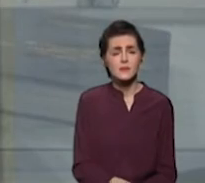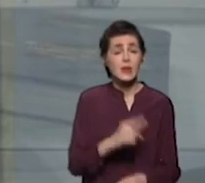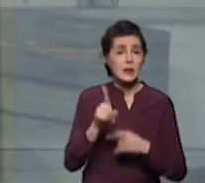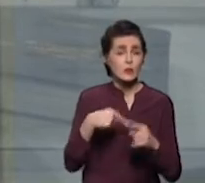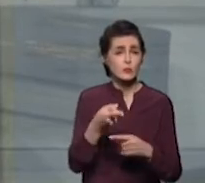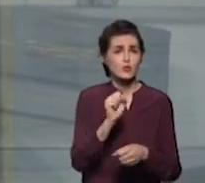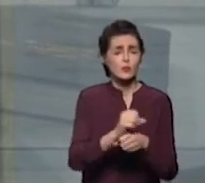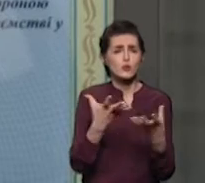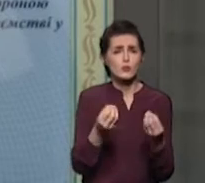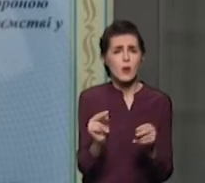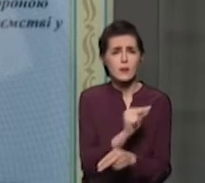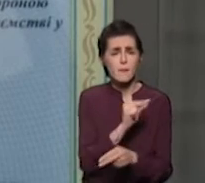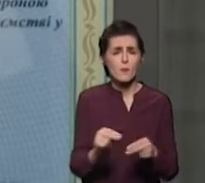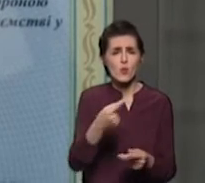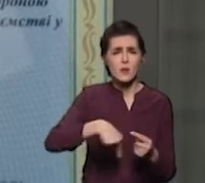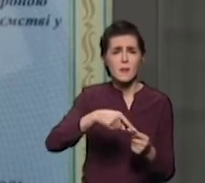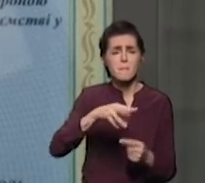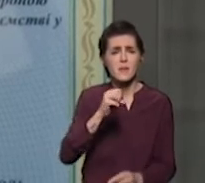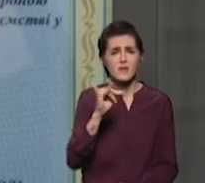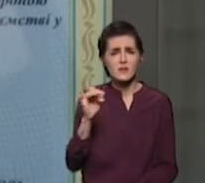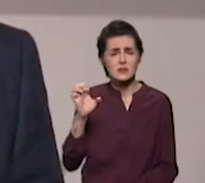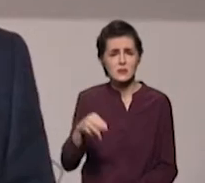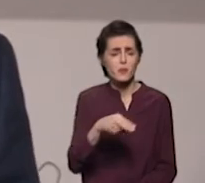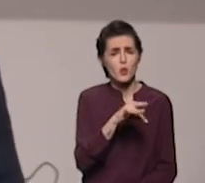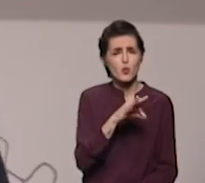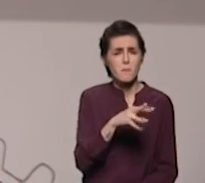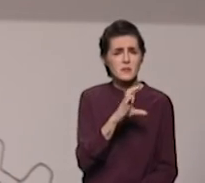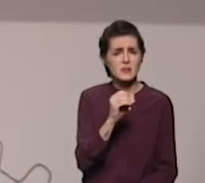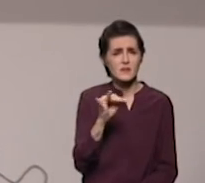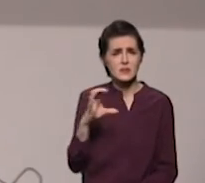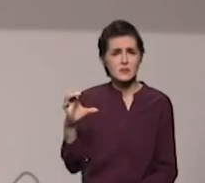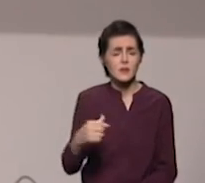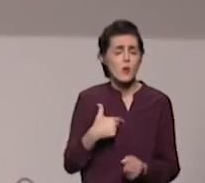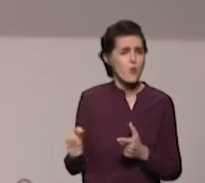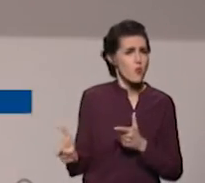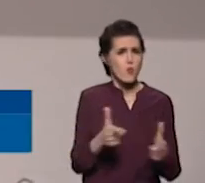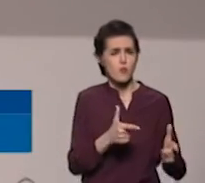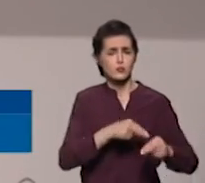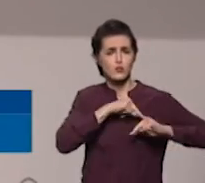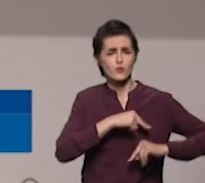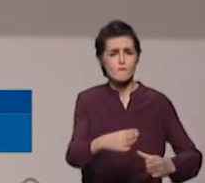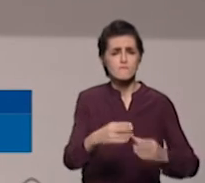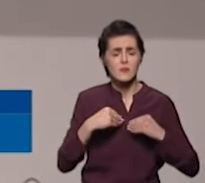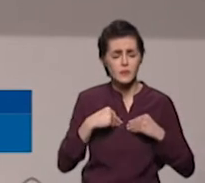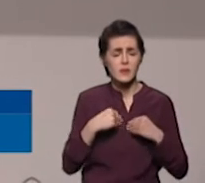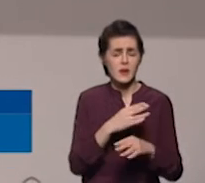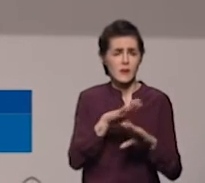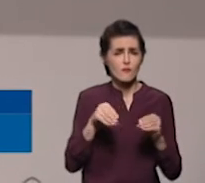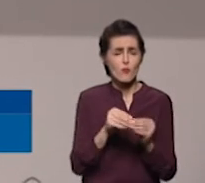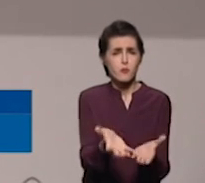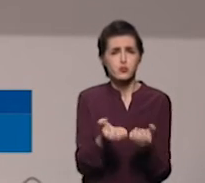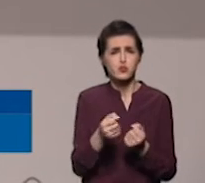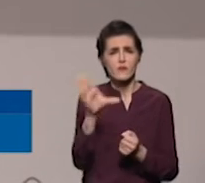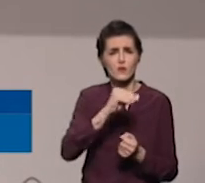Наступна зупинка – ремонтне підприємство «Метінвест Промсервіс». Ми готові співпрацювати, ми готові з вами совместно